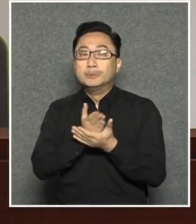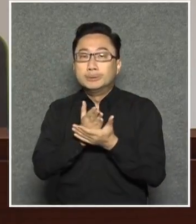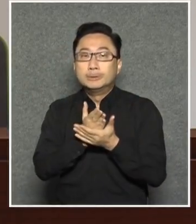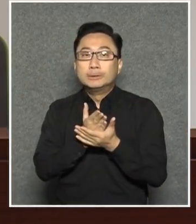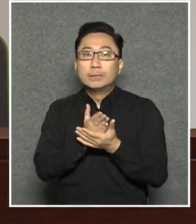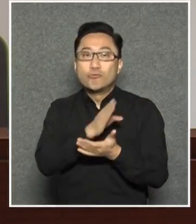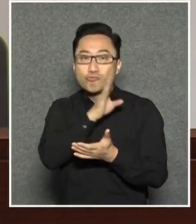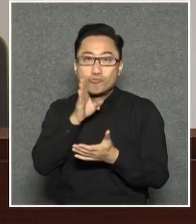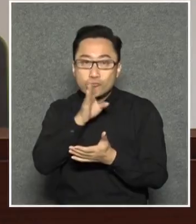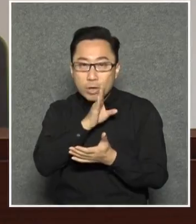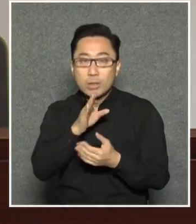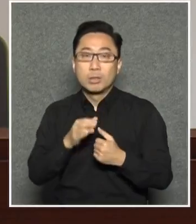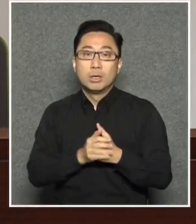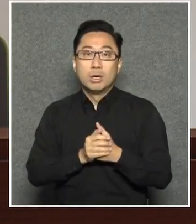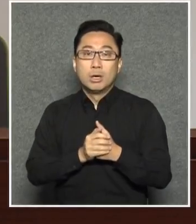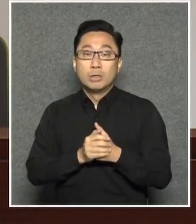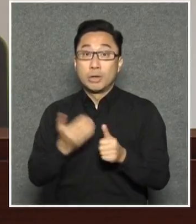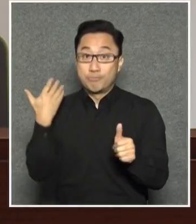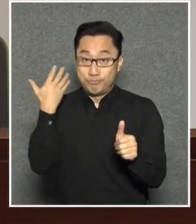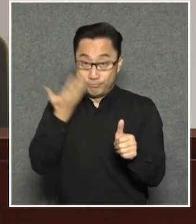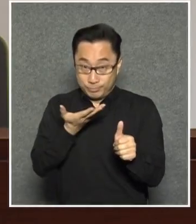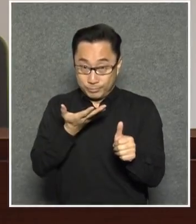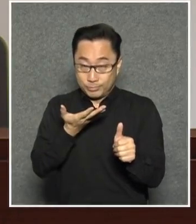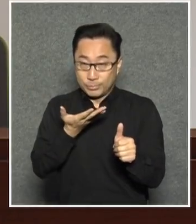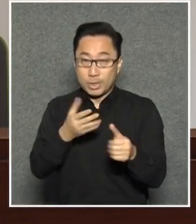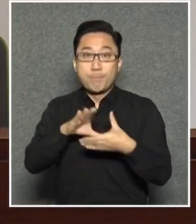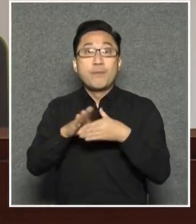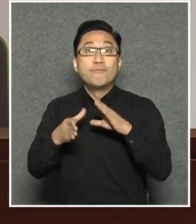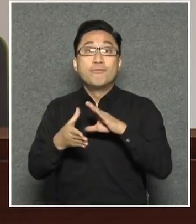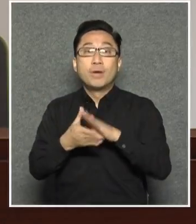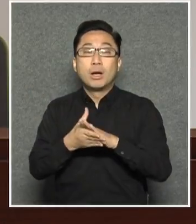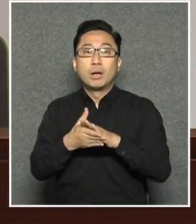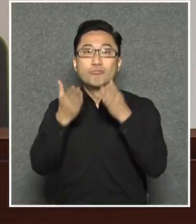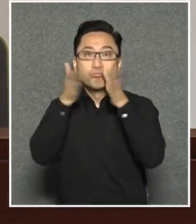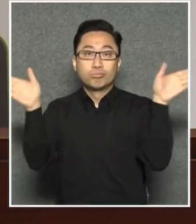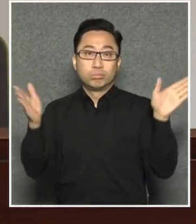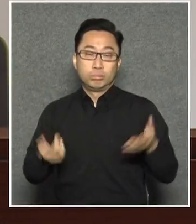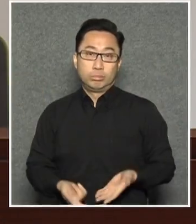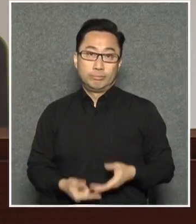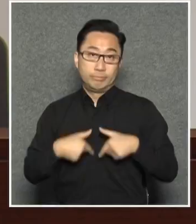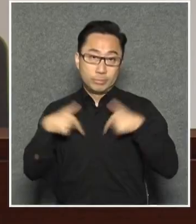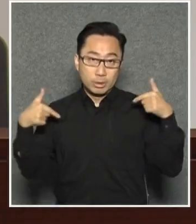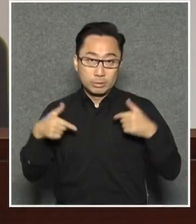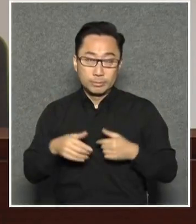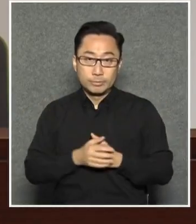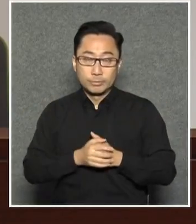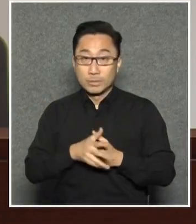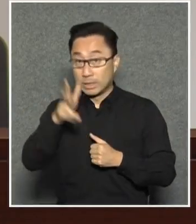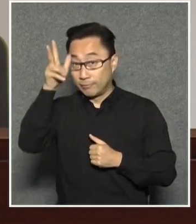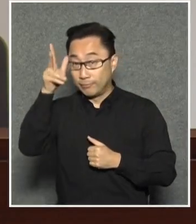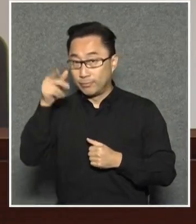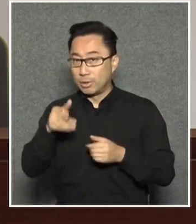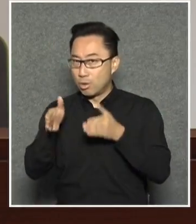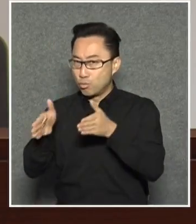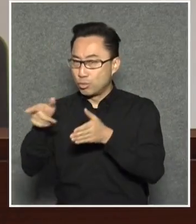將陰點的文化，即是說得白一點，擺到上台。如果政府你不針對這些言論，指出這些言